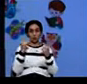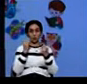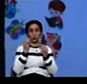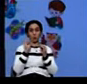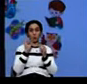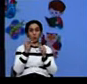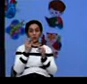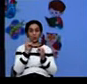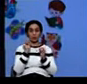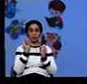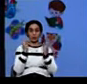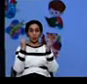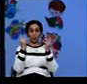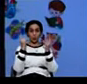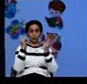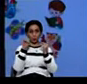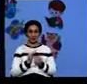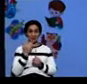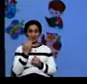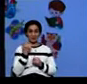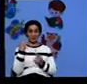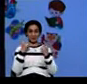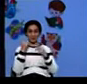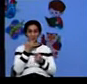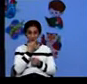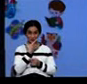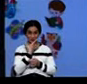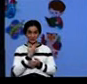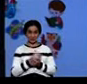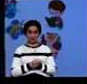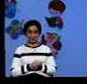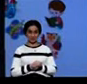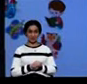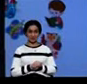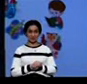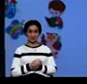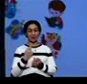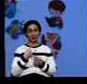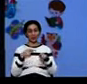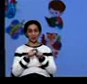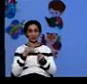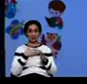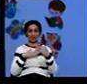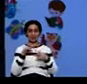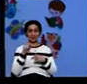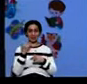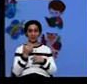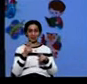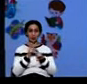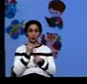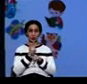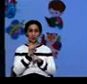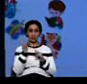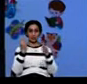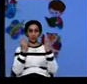умеет считать. Приятного вам просмотра. Мультфильм понравился? Я тоже рада за вас. Очень